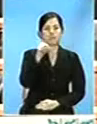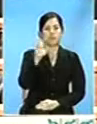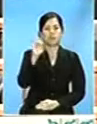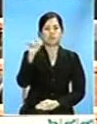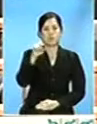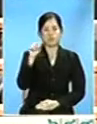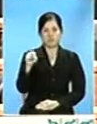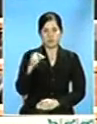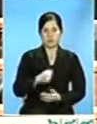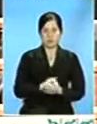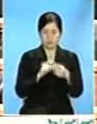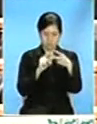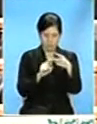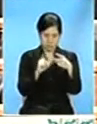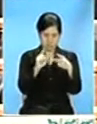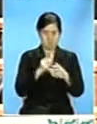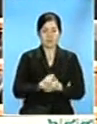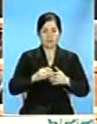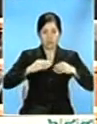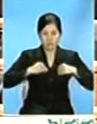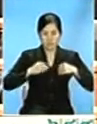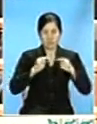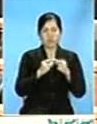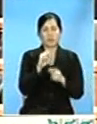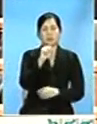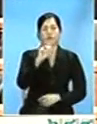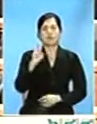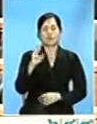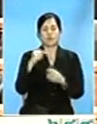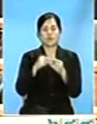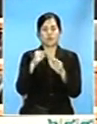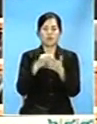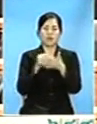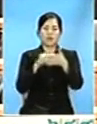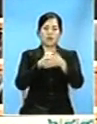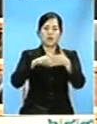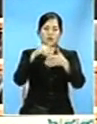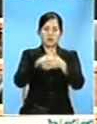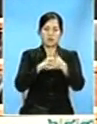69.28% ครั้งที่2เห็นด้วยให้มีสมาชิกวุฒิสภาจากการเลือกตั้ง